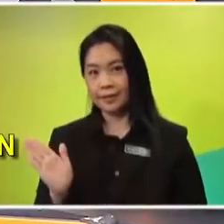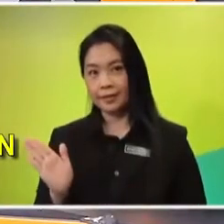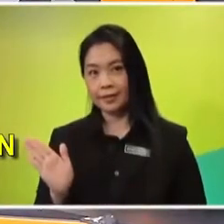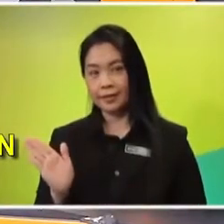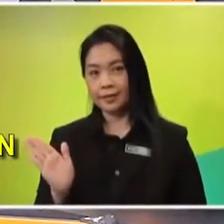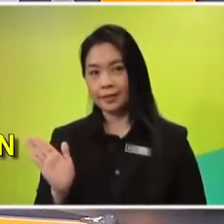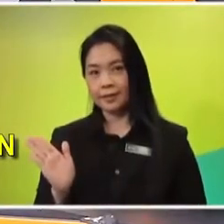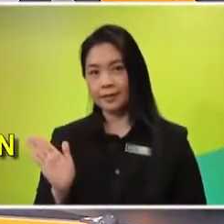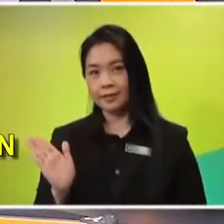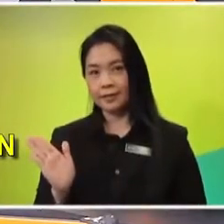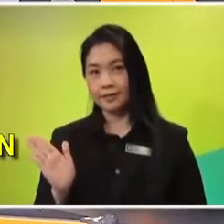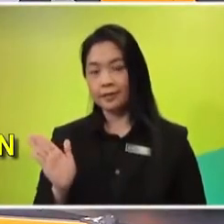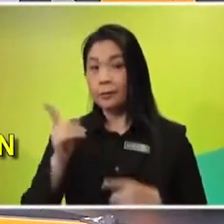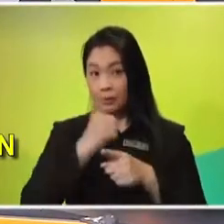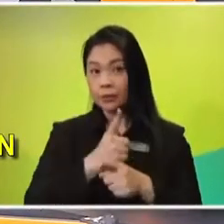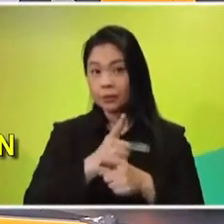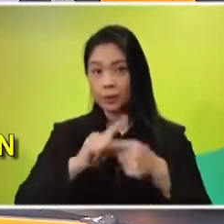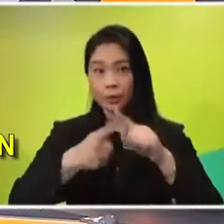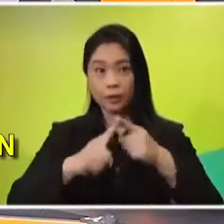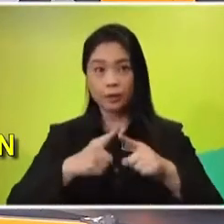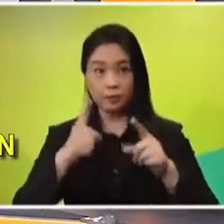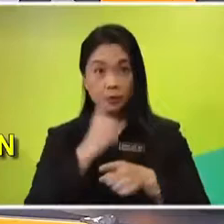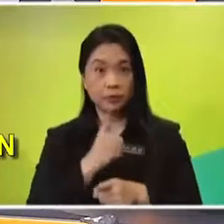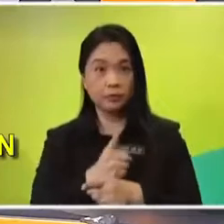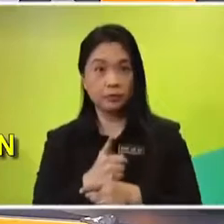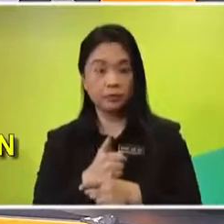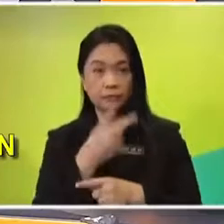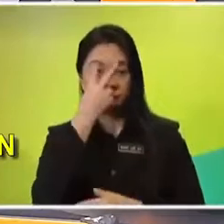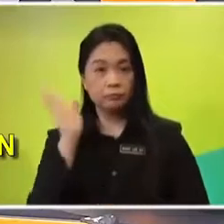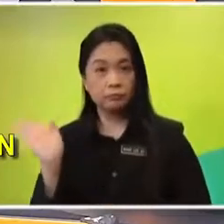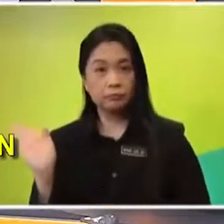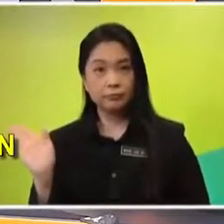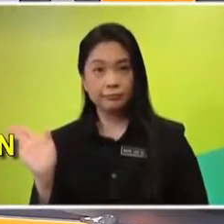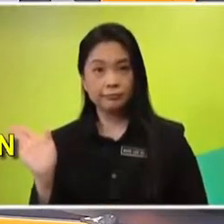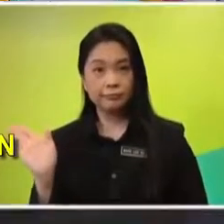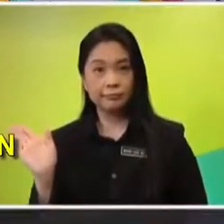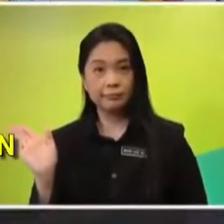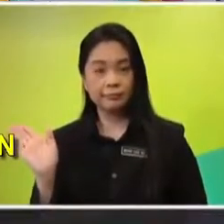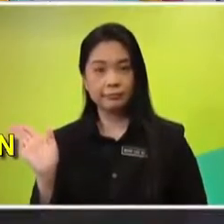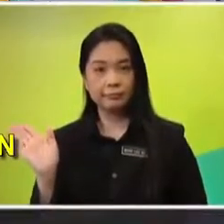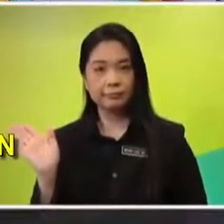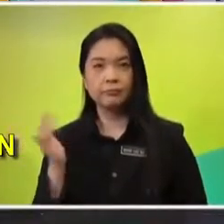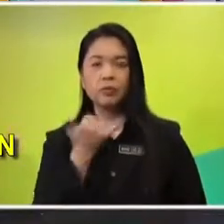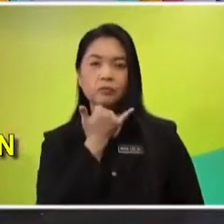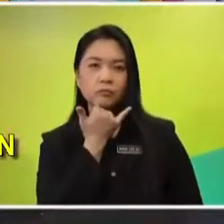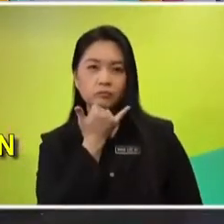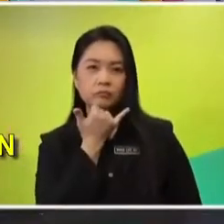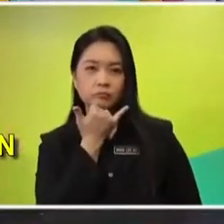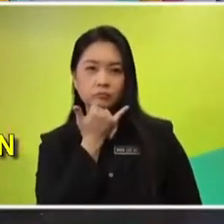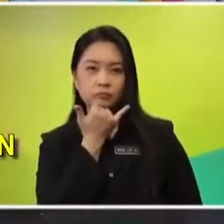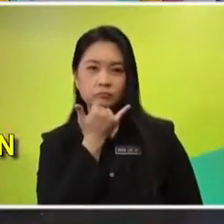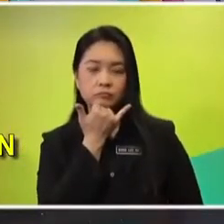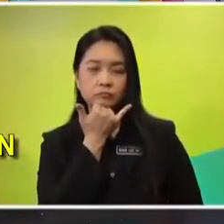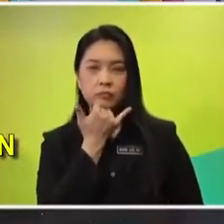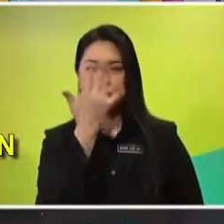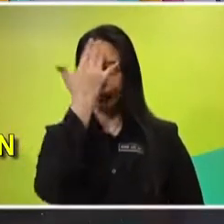Betul ke tu? Betul tak, kawan-kawan? Betul tak, murid-murid dekat rumah? Salah. Alah, kenapa, cikgu?